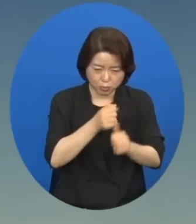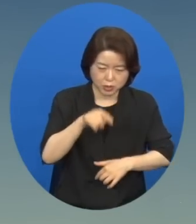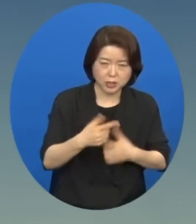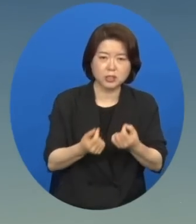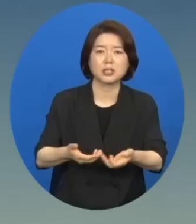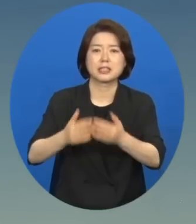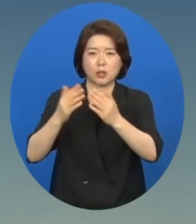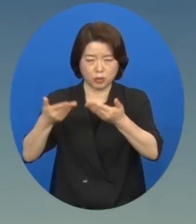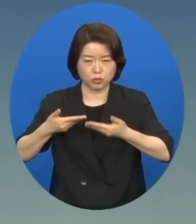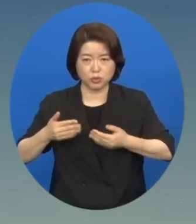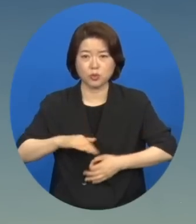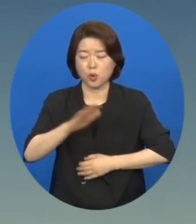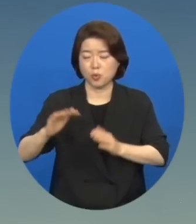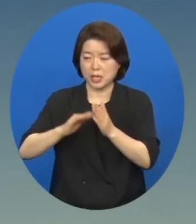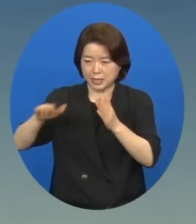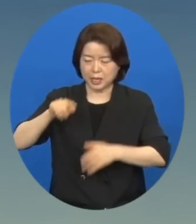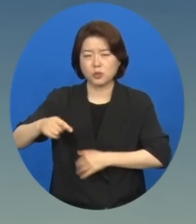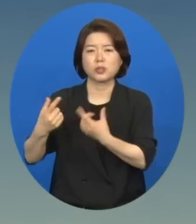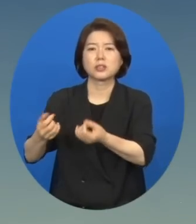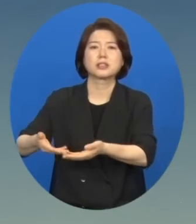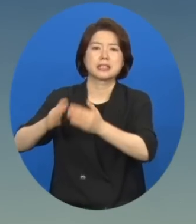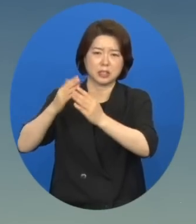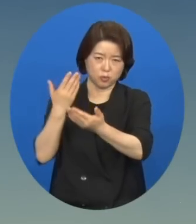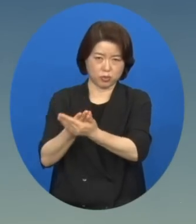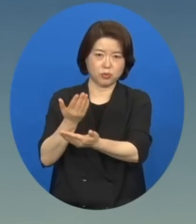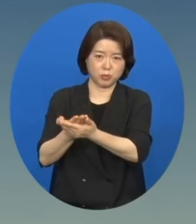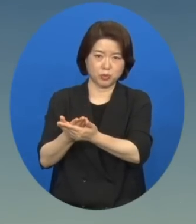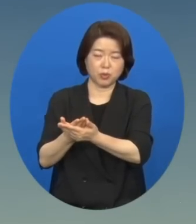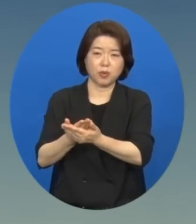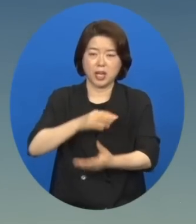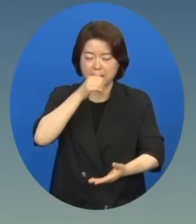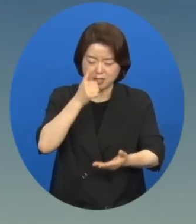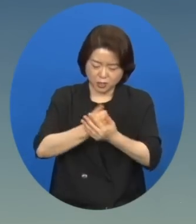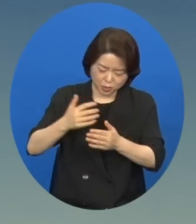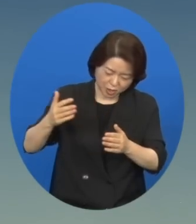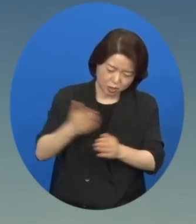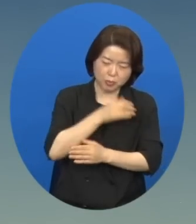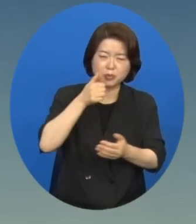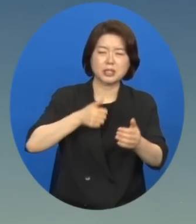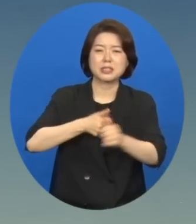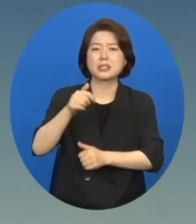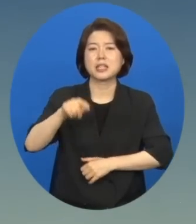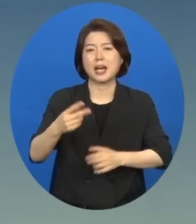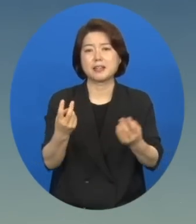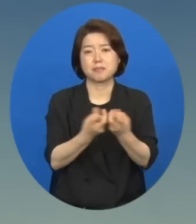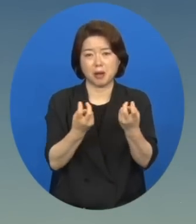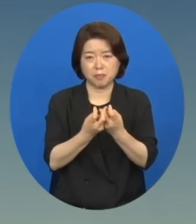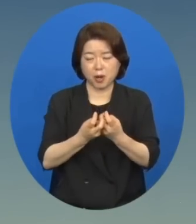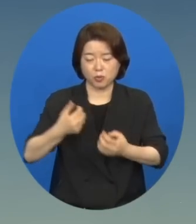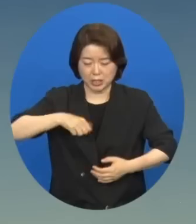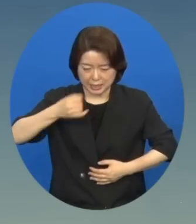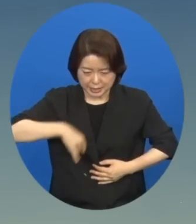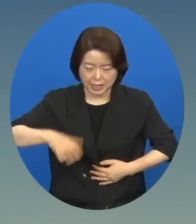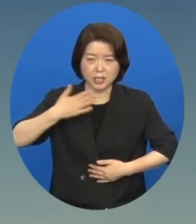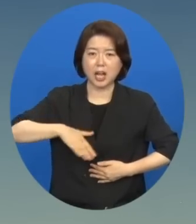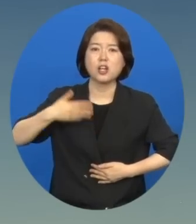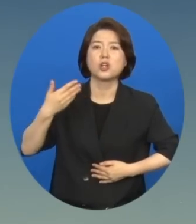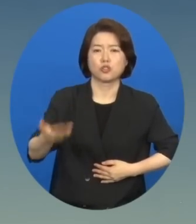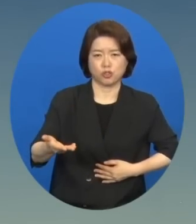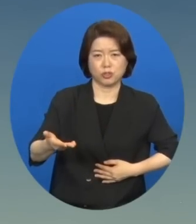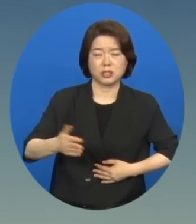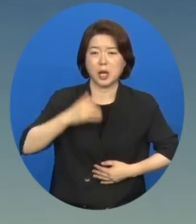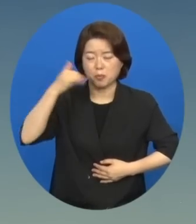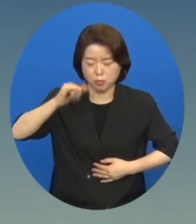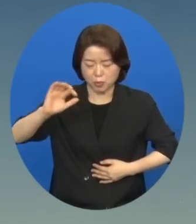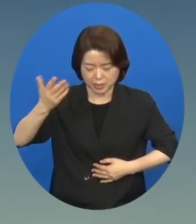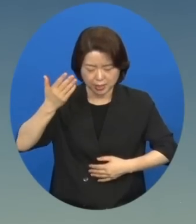세우시고, 우리의 가정을 그렇게 세워주십시오. 죄에서 승리하는 법을 우리의 자녀들에게 알려주는 부모